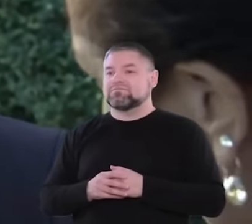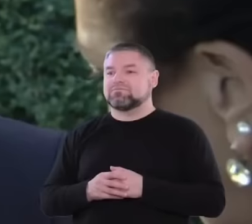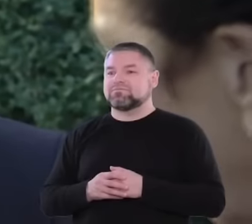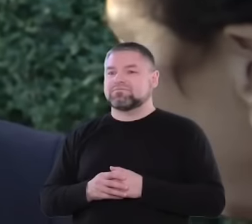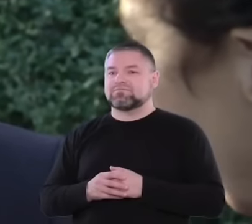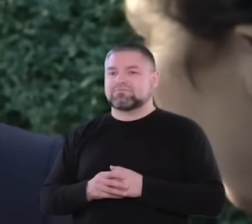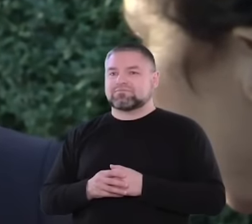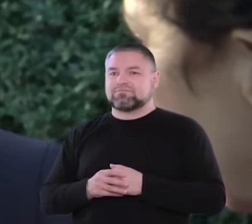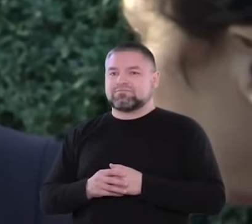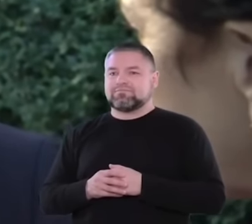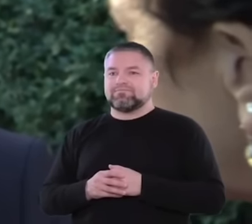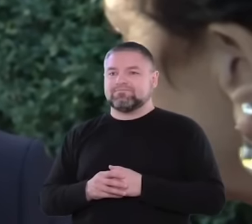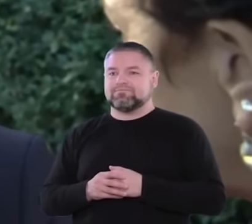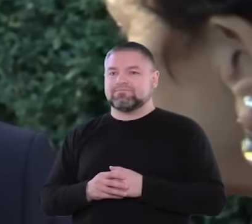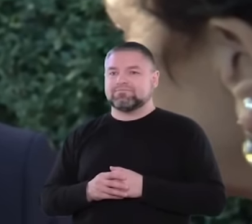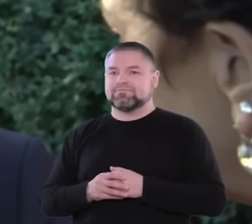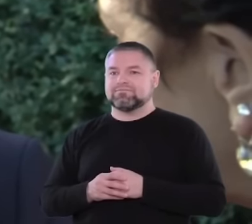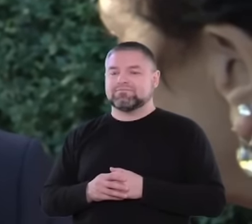No.